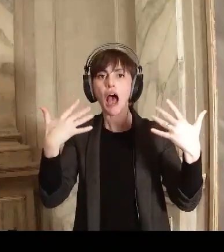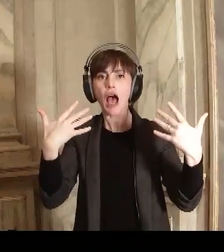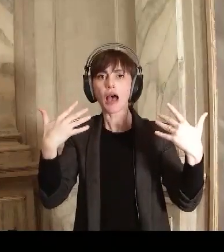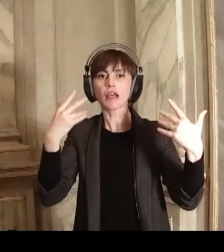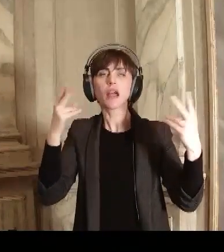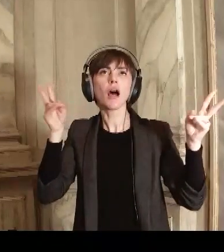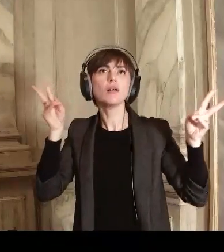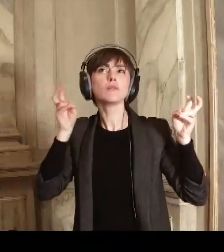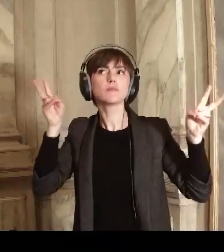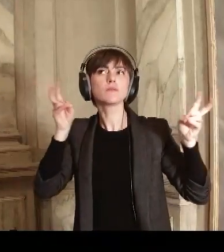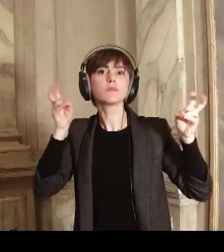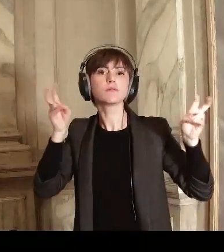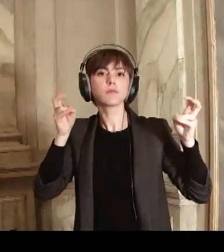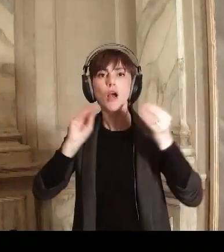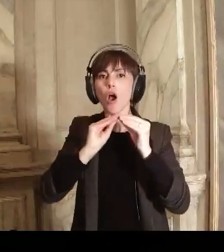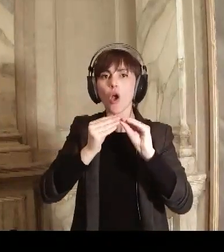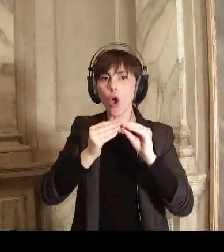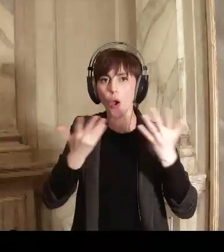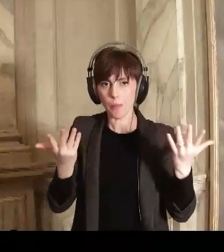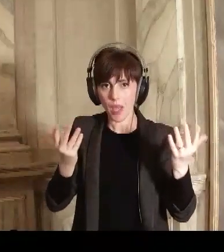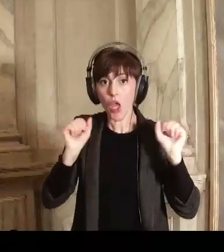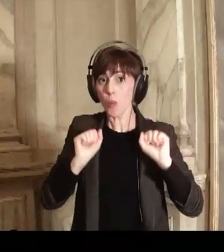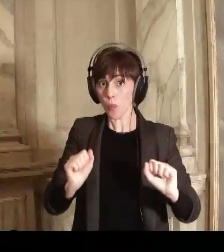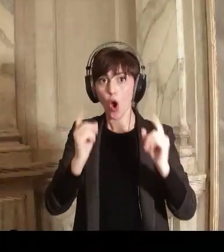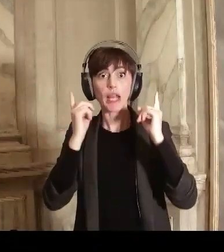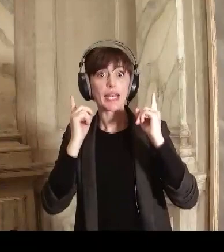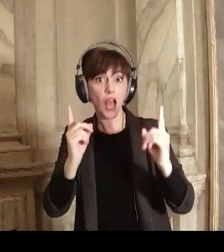dall'uomo, per esempio nelle grandi distese di impianti